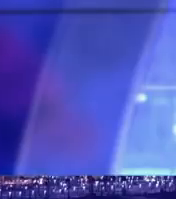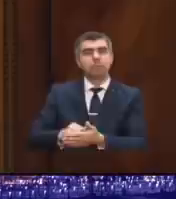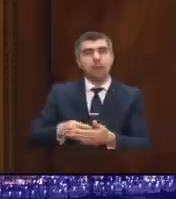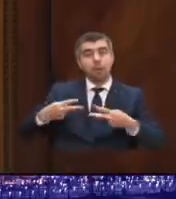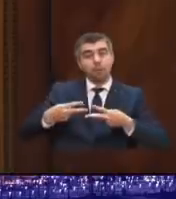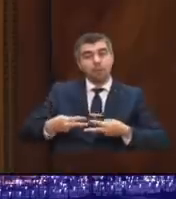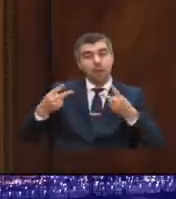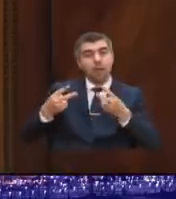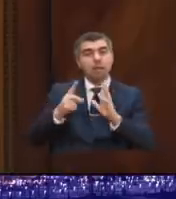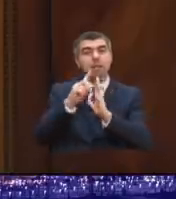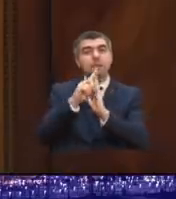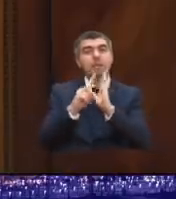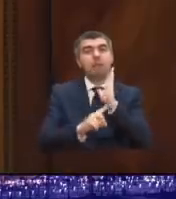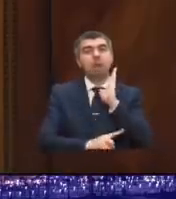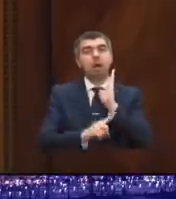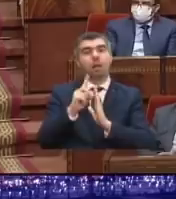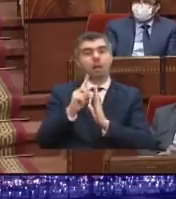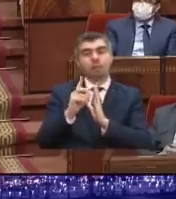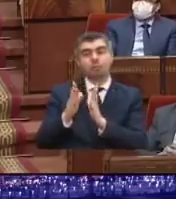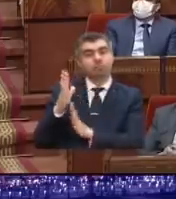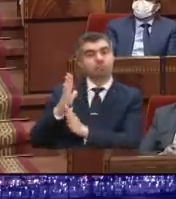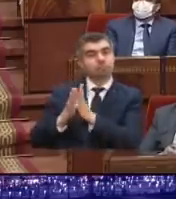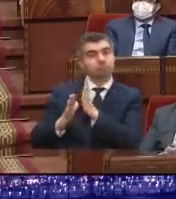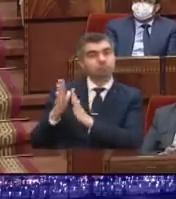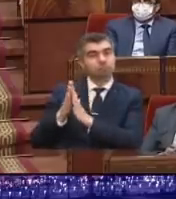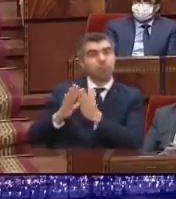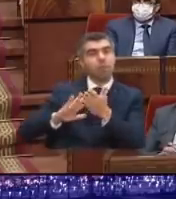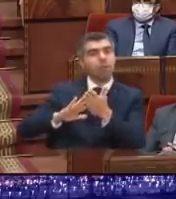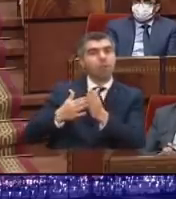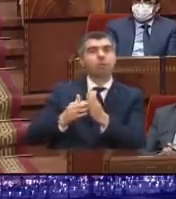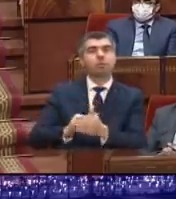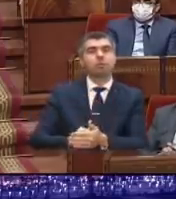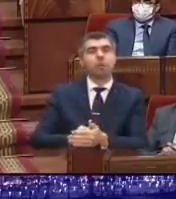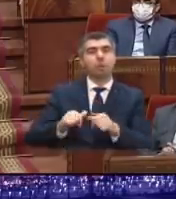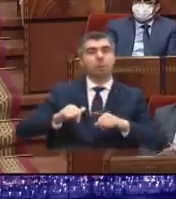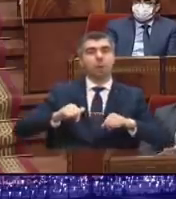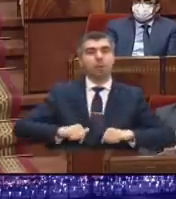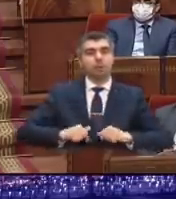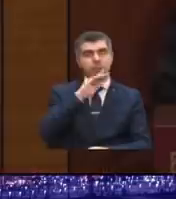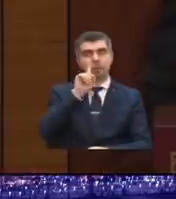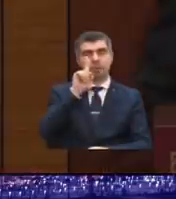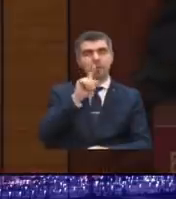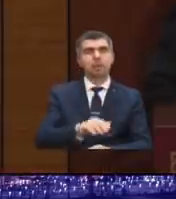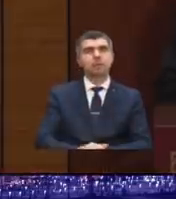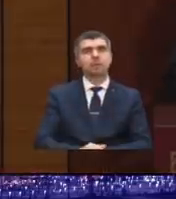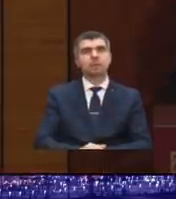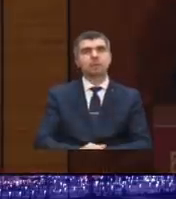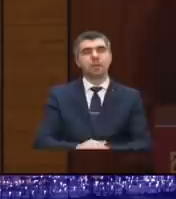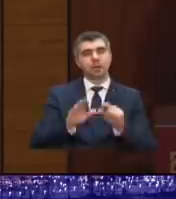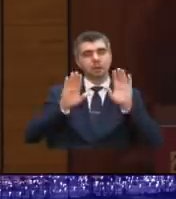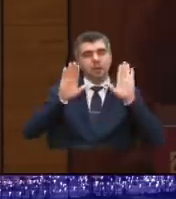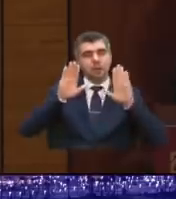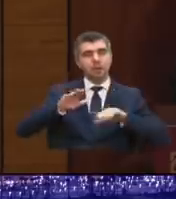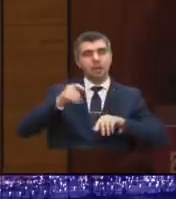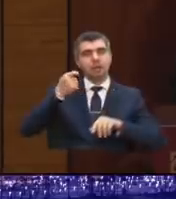الجهة الغربية أو لكذا، اللي ولكن هناك بعض المناطق اللي هي معروفة، يعني مني كنهضر على مسطاط والفوق